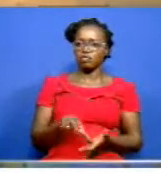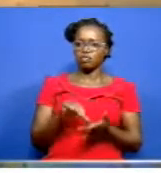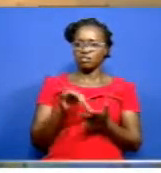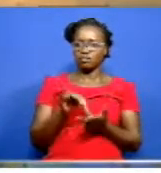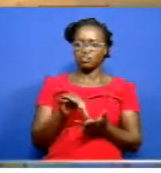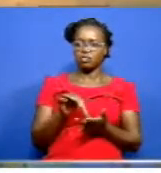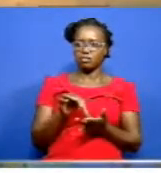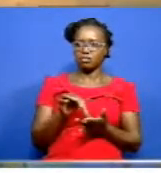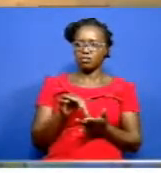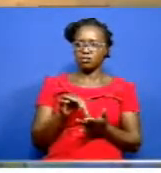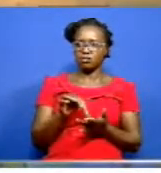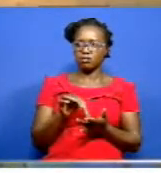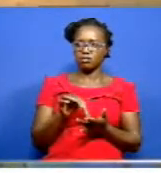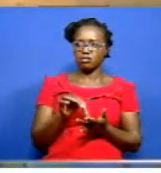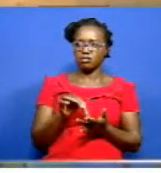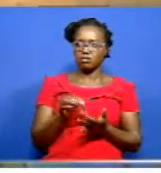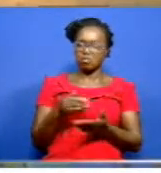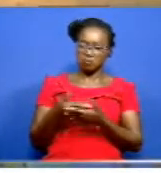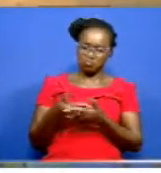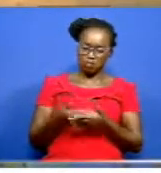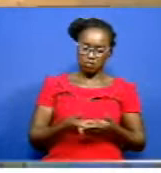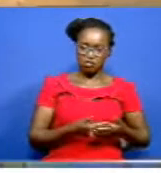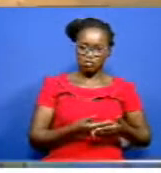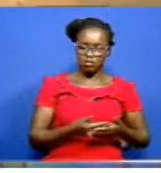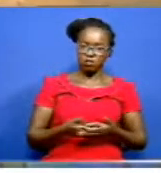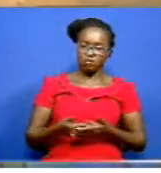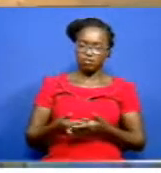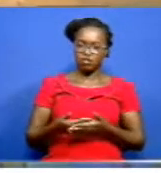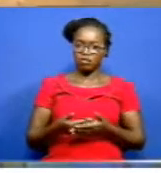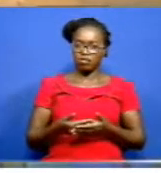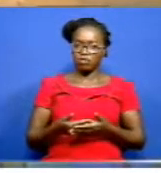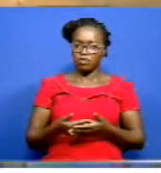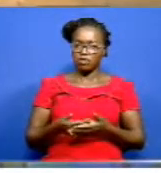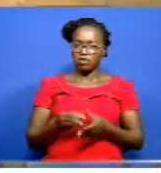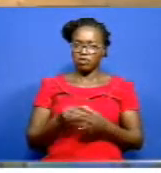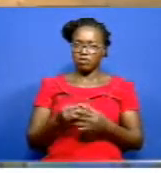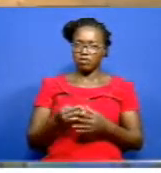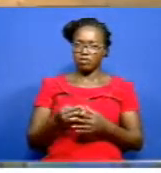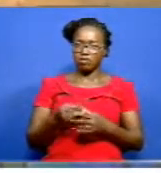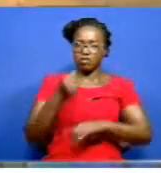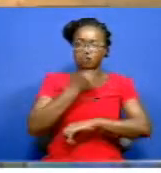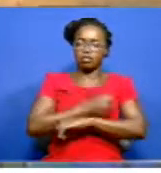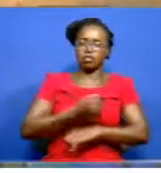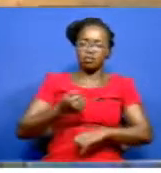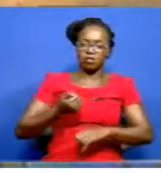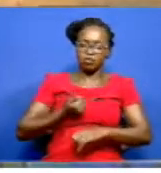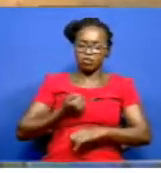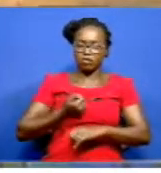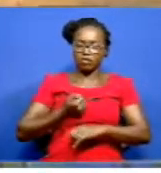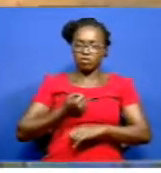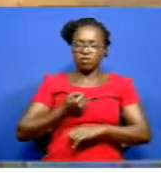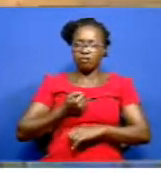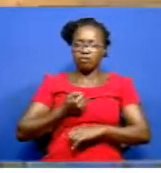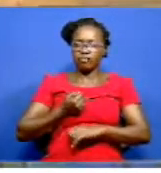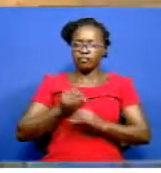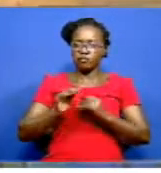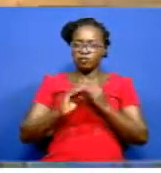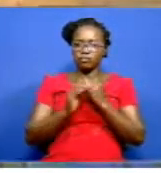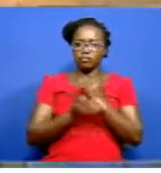for watoto wadogo, wale wajawazito kama tunavyoona, wale wako shuleni maybe high school, ni